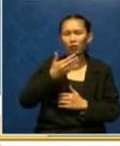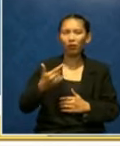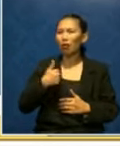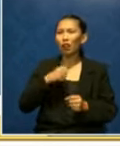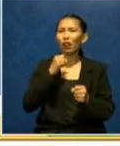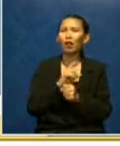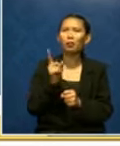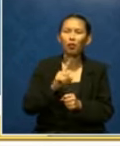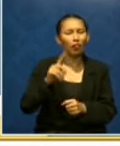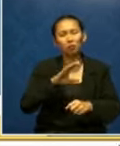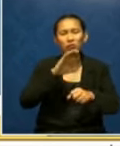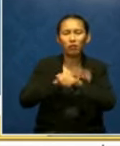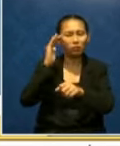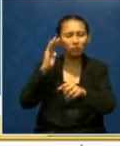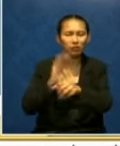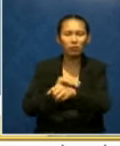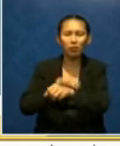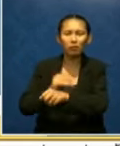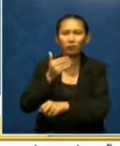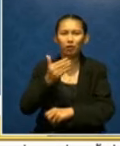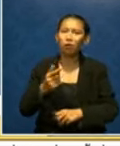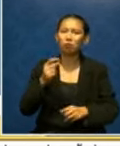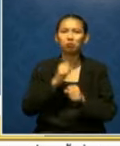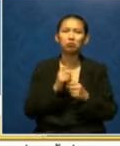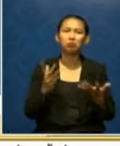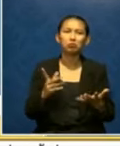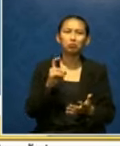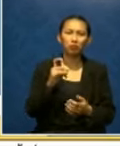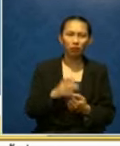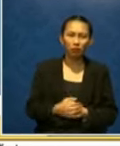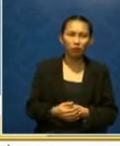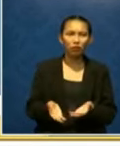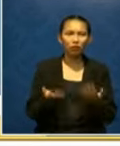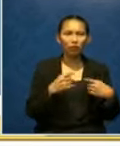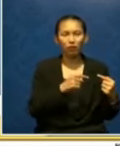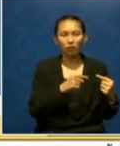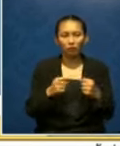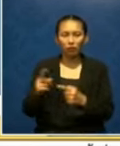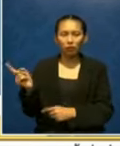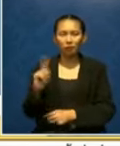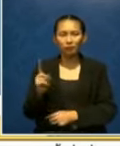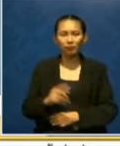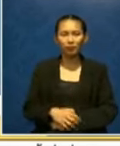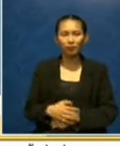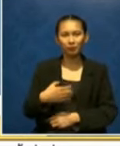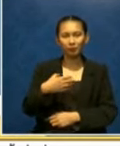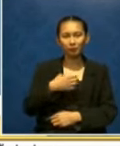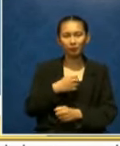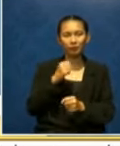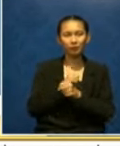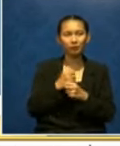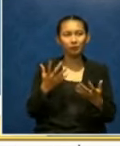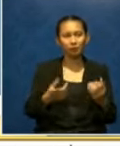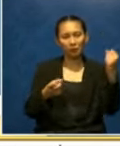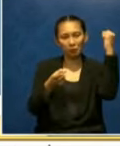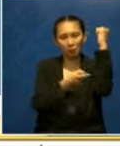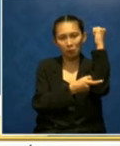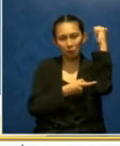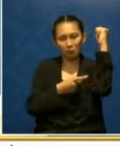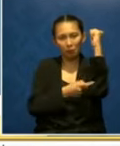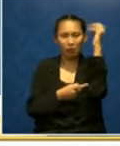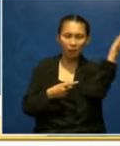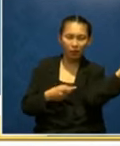จะโดนจับนะคะไม่สามารถจะทำอะไรได้เลยต่อไปนะคะในกรณีที่ประชาชนต้องการที่จะตัดต้นยางนะคะหลายๆ